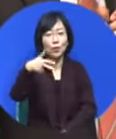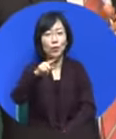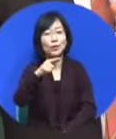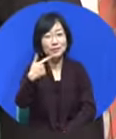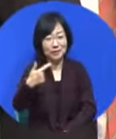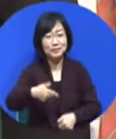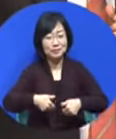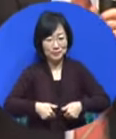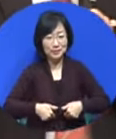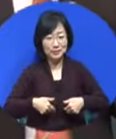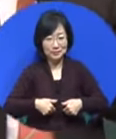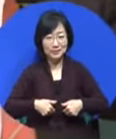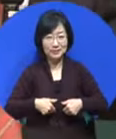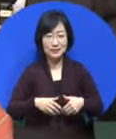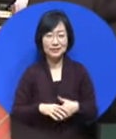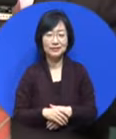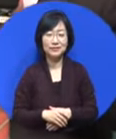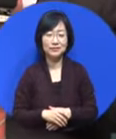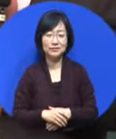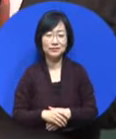청년이 어쩔 수가 없는